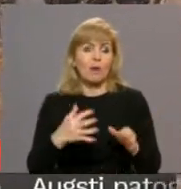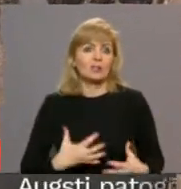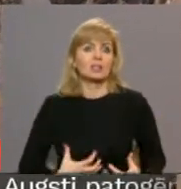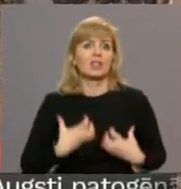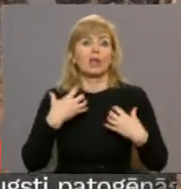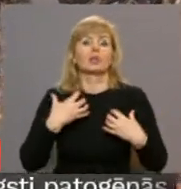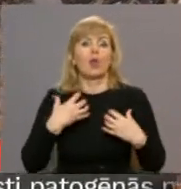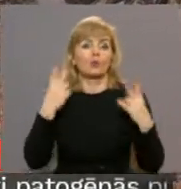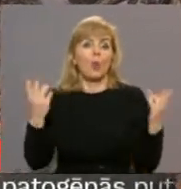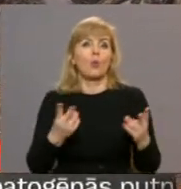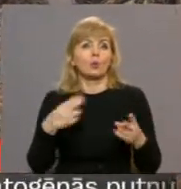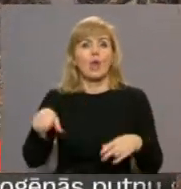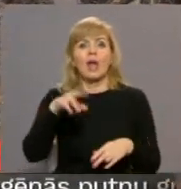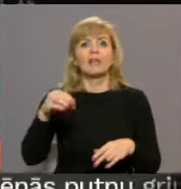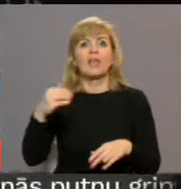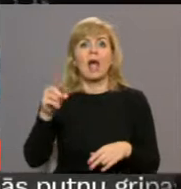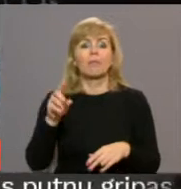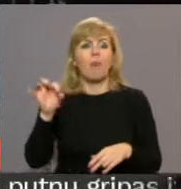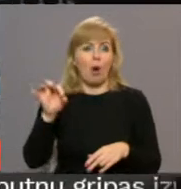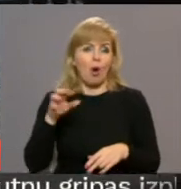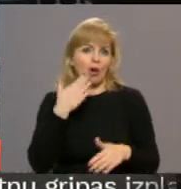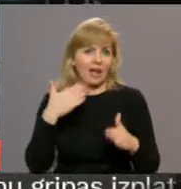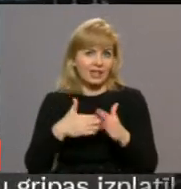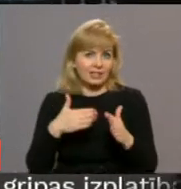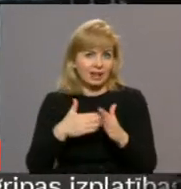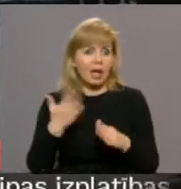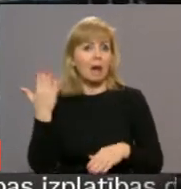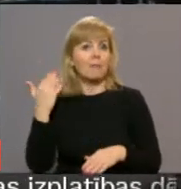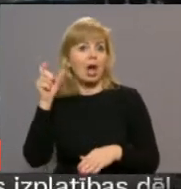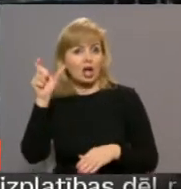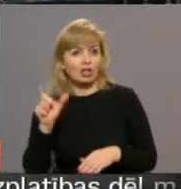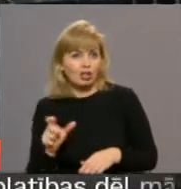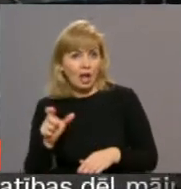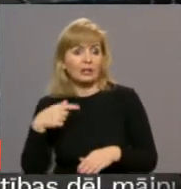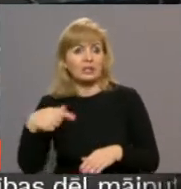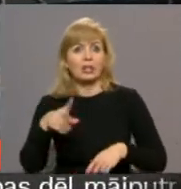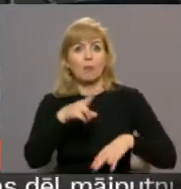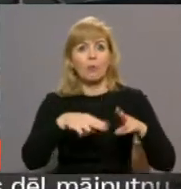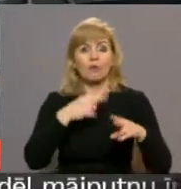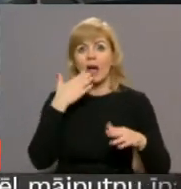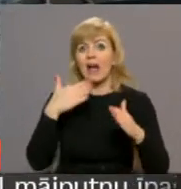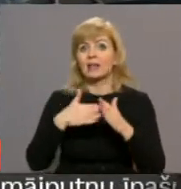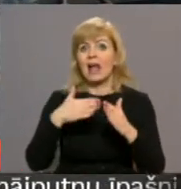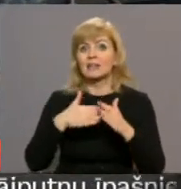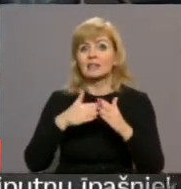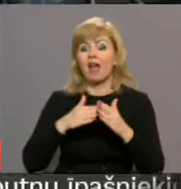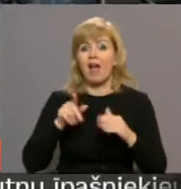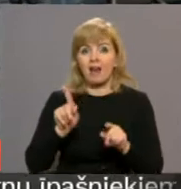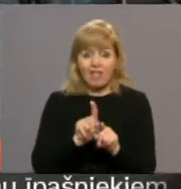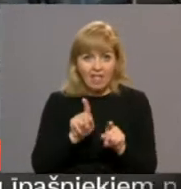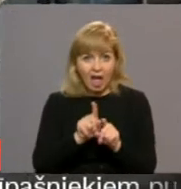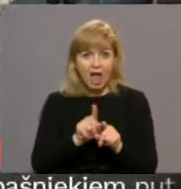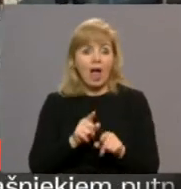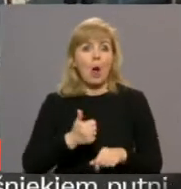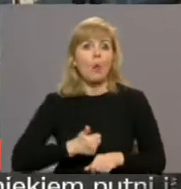veikalā depo. Savukārt pagājušo nedēļu sprādziens un liesmas izcēlās citā apjomīgā būvē Rēzeknes pievārtē. Šoreiz